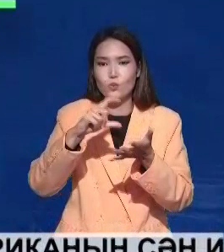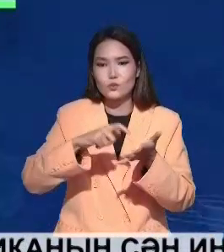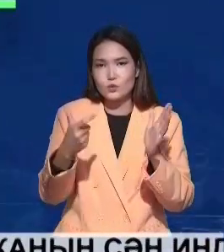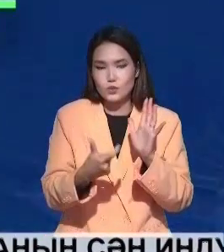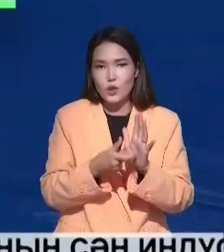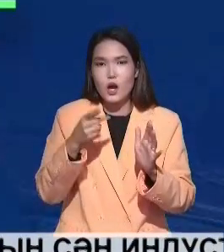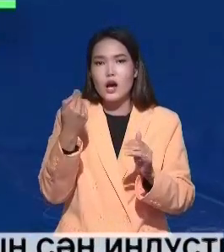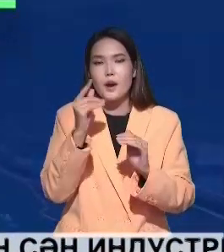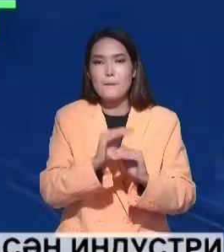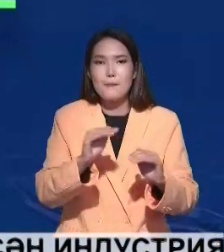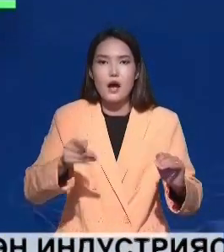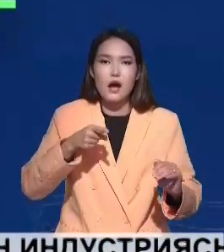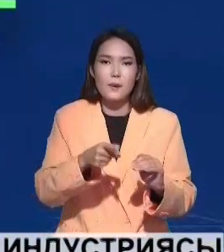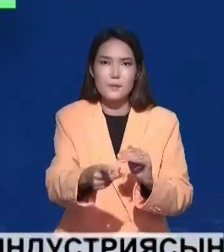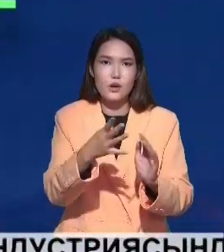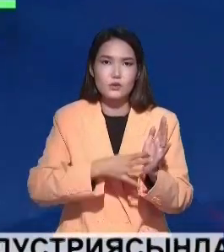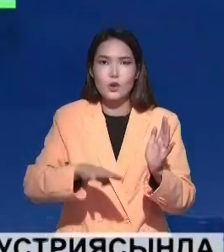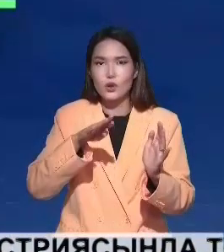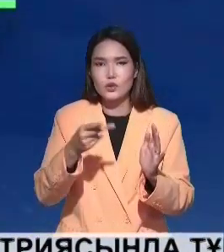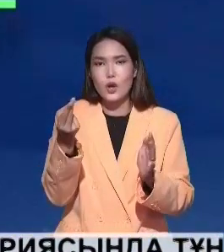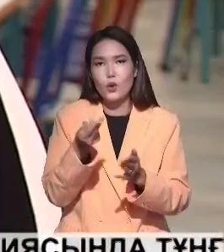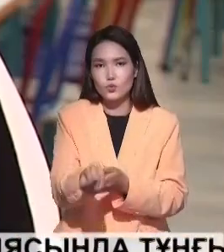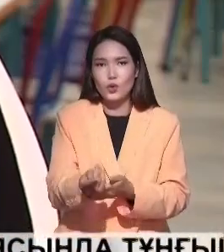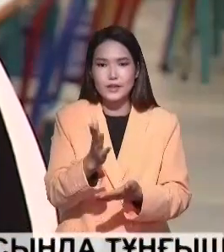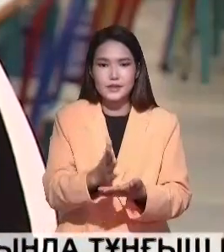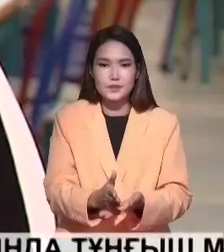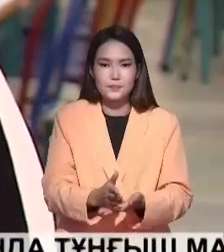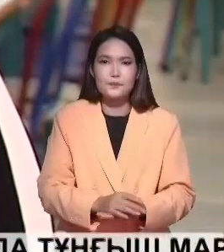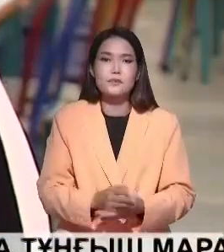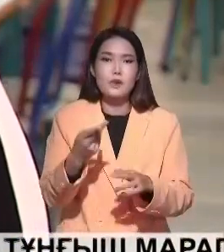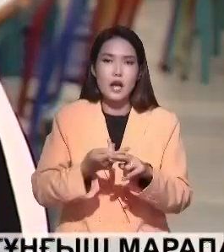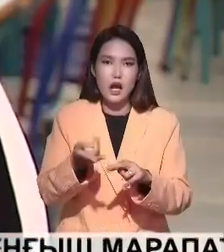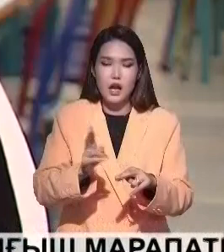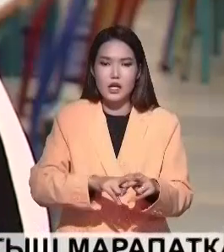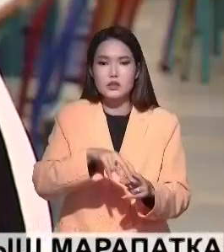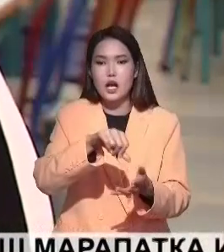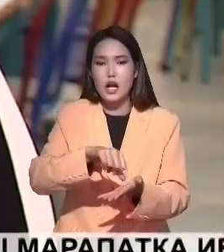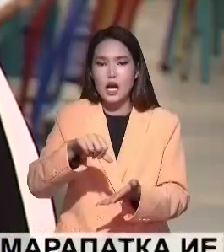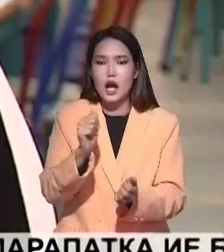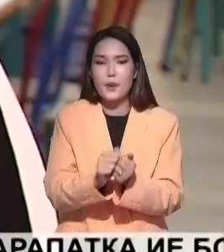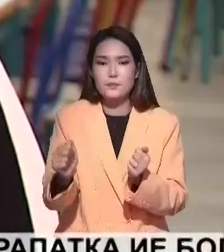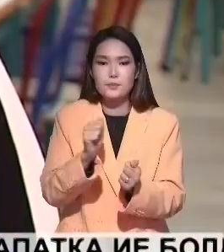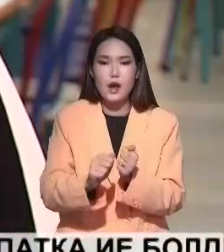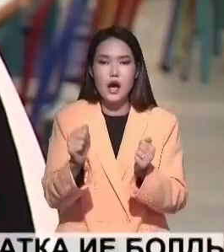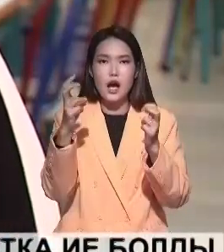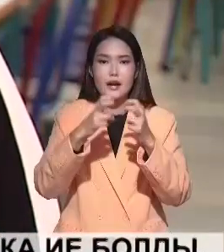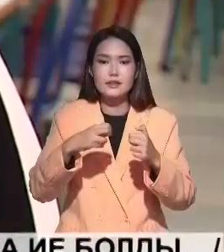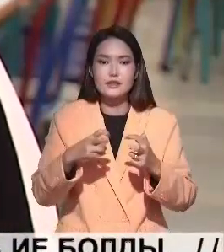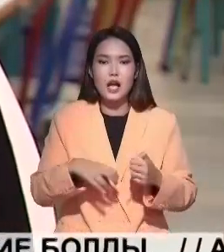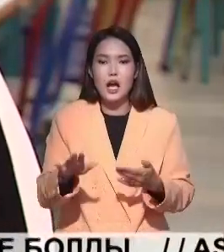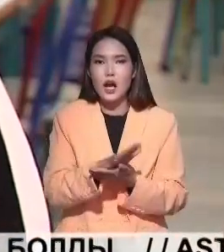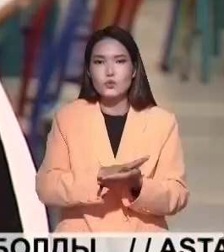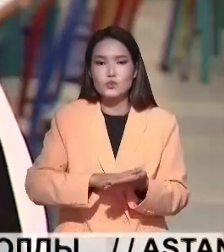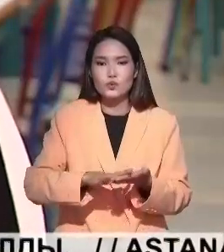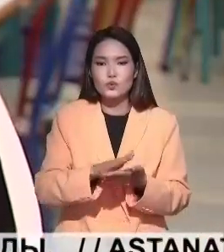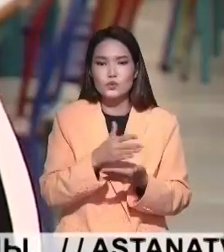жас өспірімдерге 1090 теңге белгіленген. Мектептің әкімшілігі бұл жерде тексермейді.